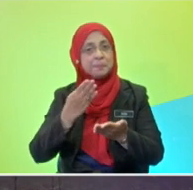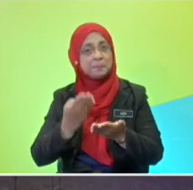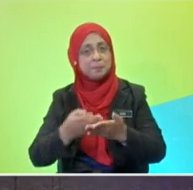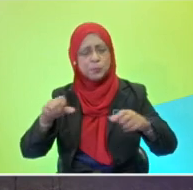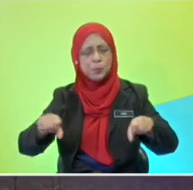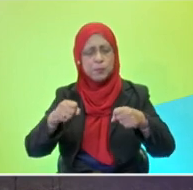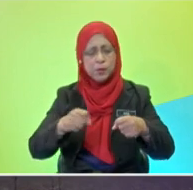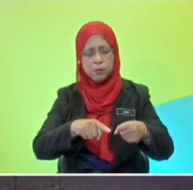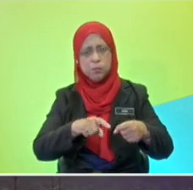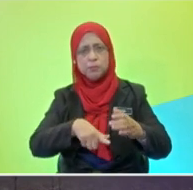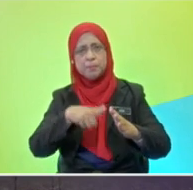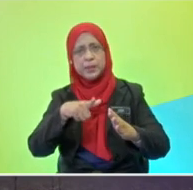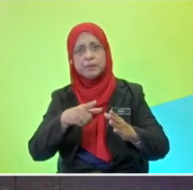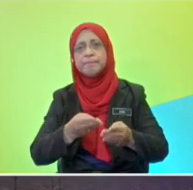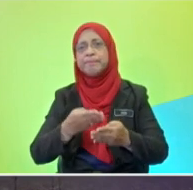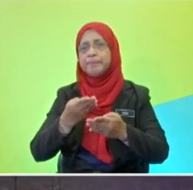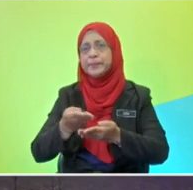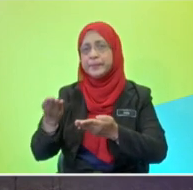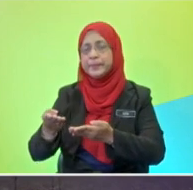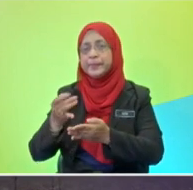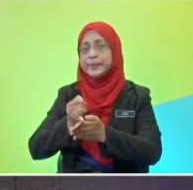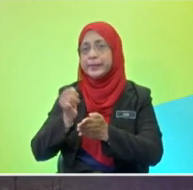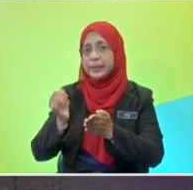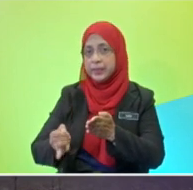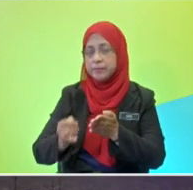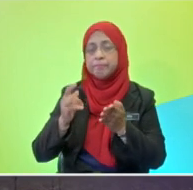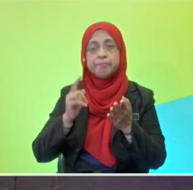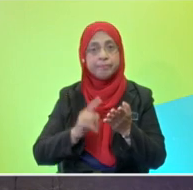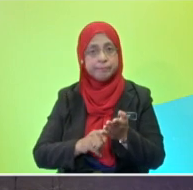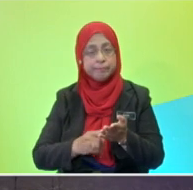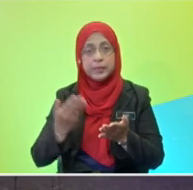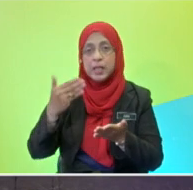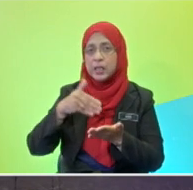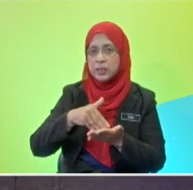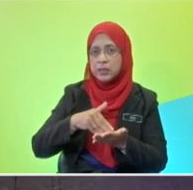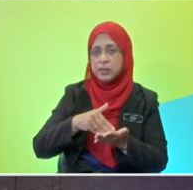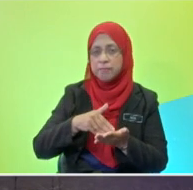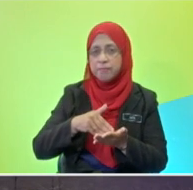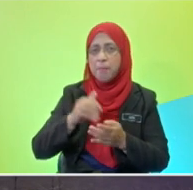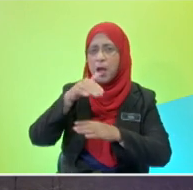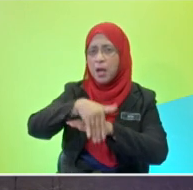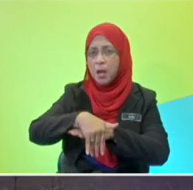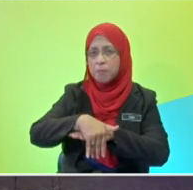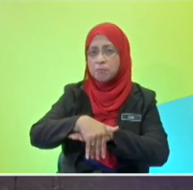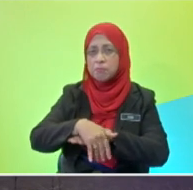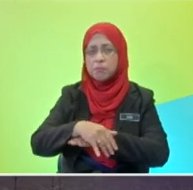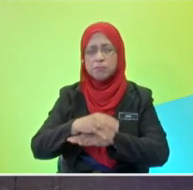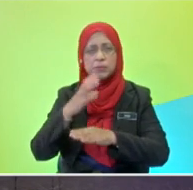kemudian tidak mengganggu ketentraman kalau tengah-tengah malam tuh janganlah pula kita karaoke